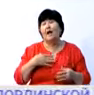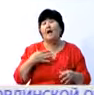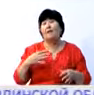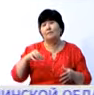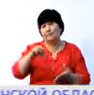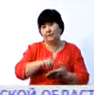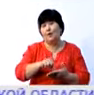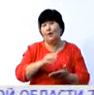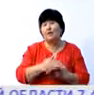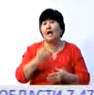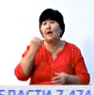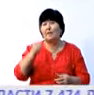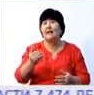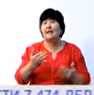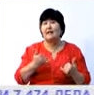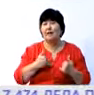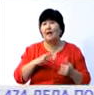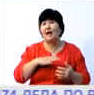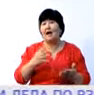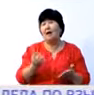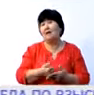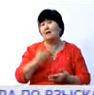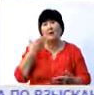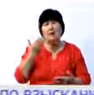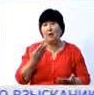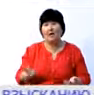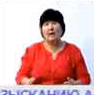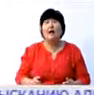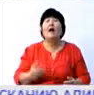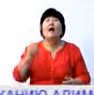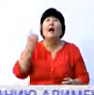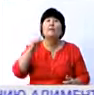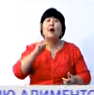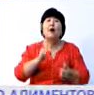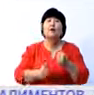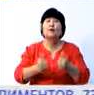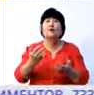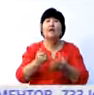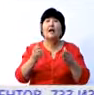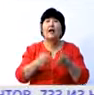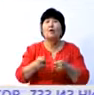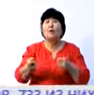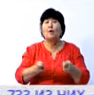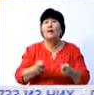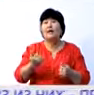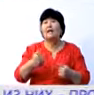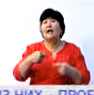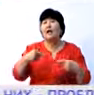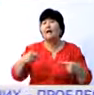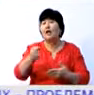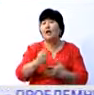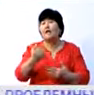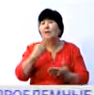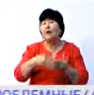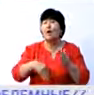участие. Победа для меня оказалась очень легкой. А вот победителем турнира стала команда управления материальными ресурсами. Она